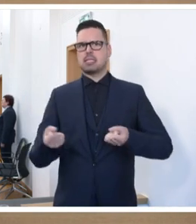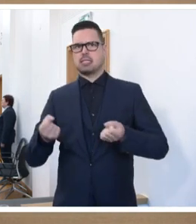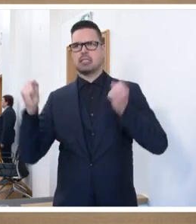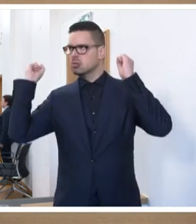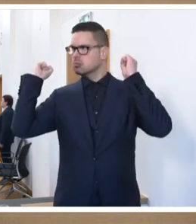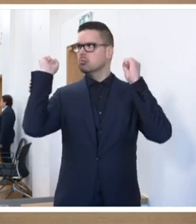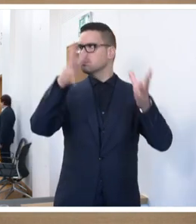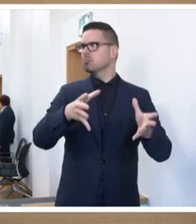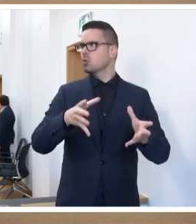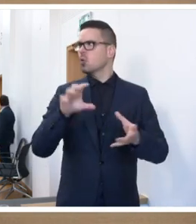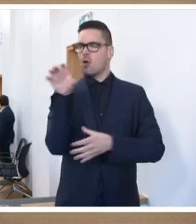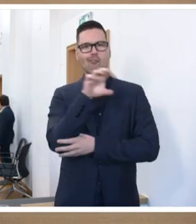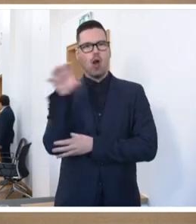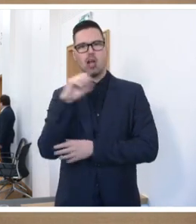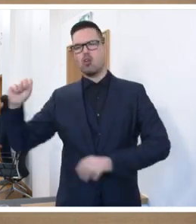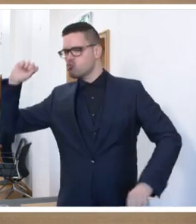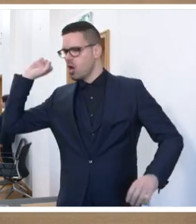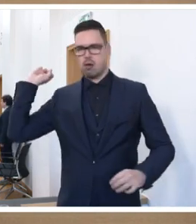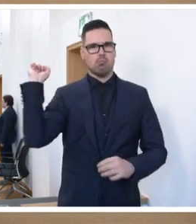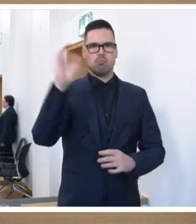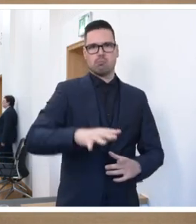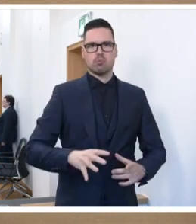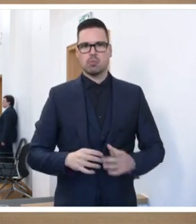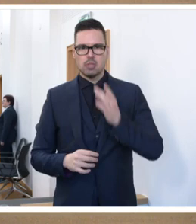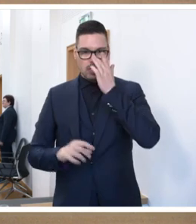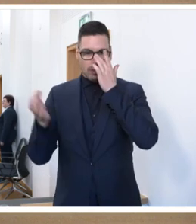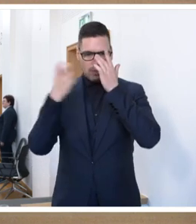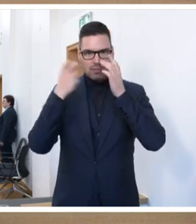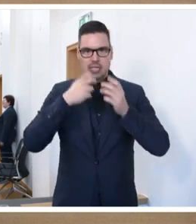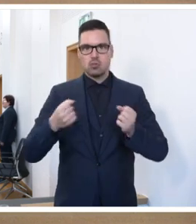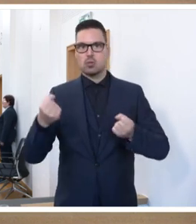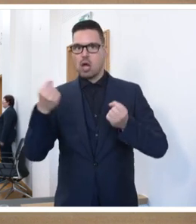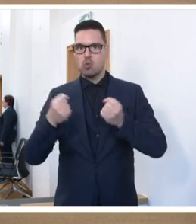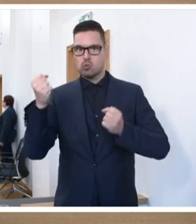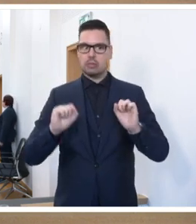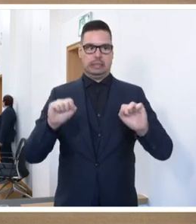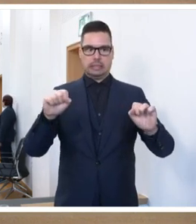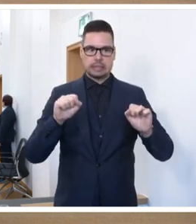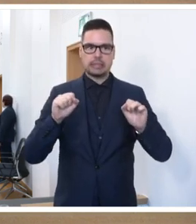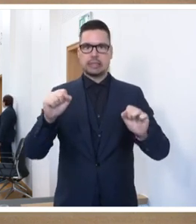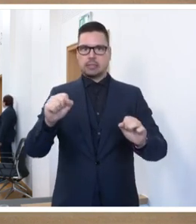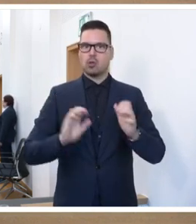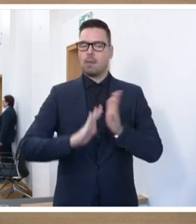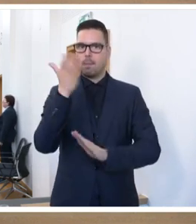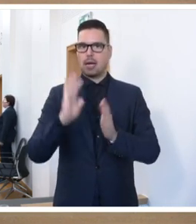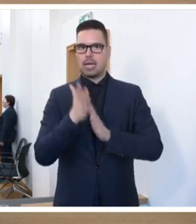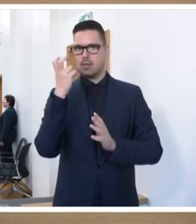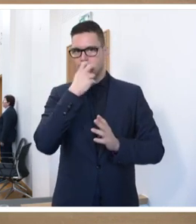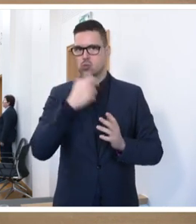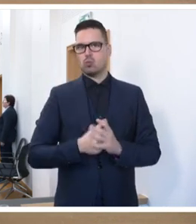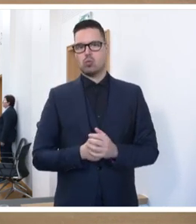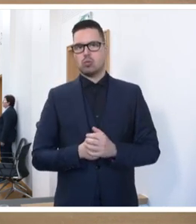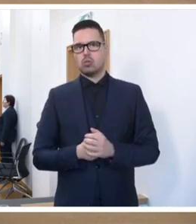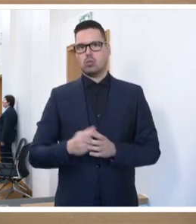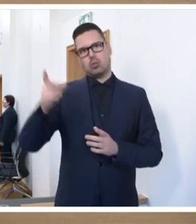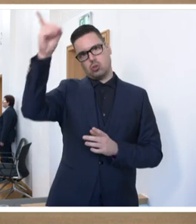auf Fahrzeuge geworfen. Man versuchte, Fahrzeuge anzuzünden, umzuwerfen. Einsatzfahrzeuge wurden geplündert. Deutschlandweit